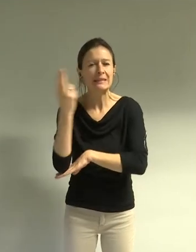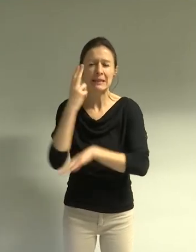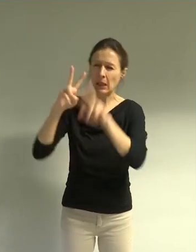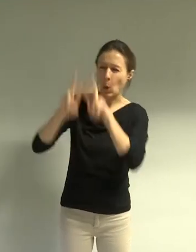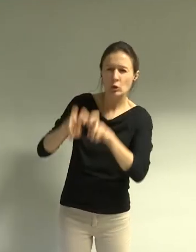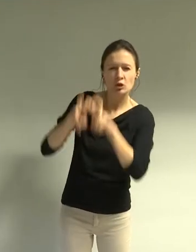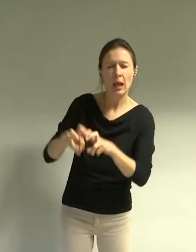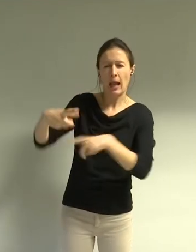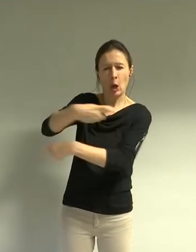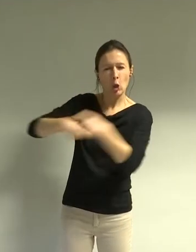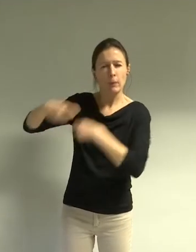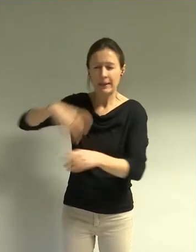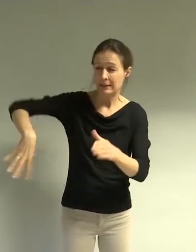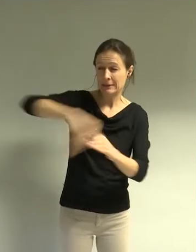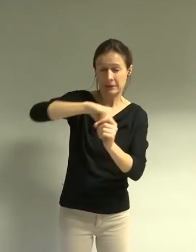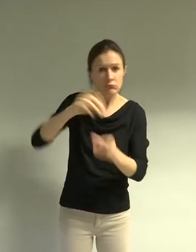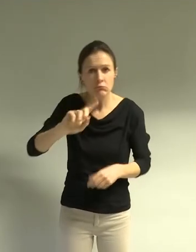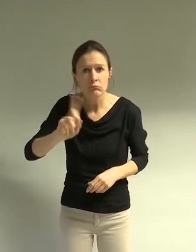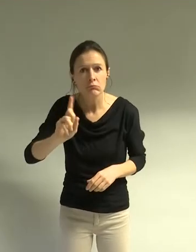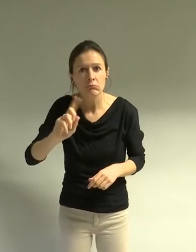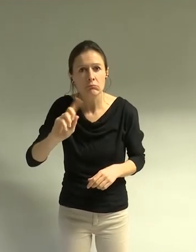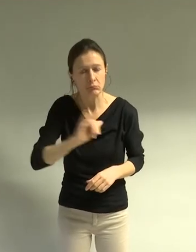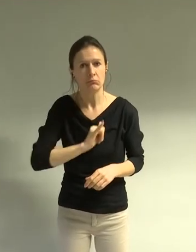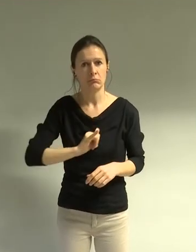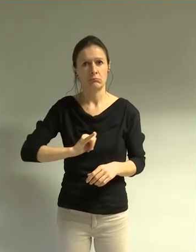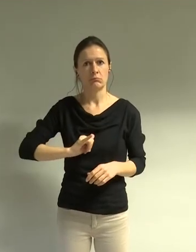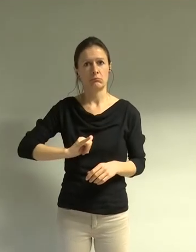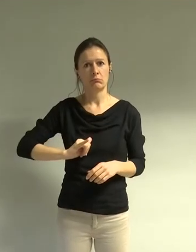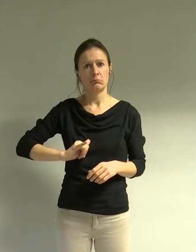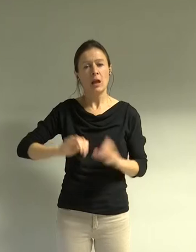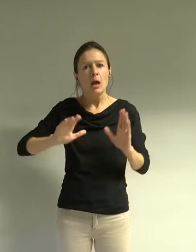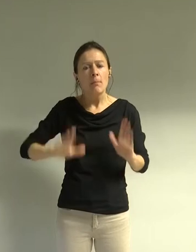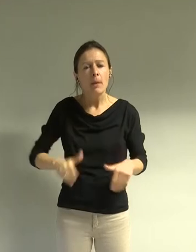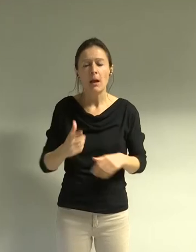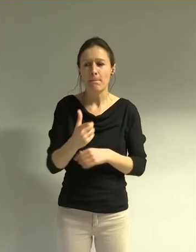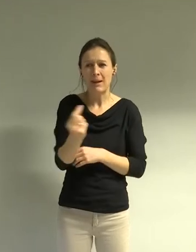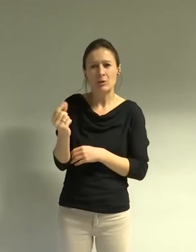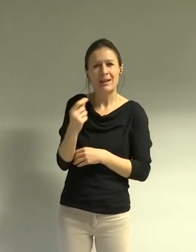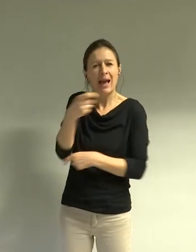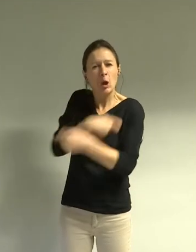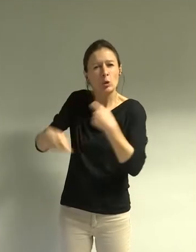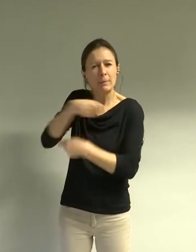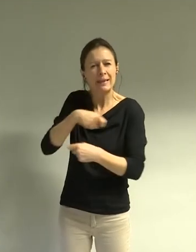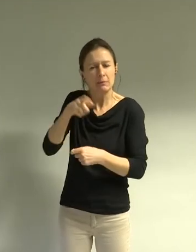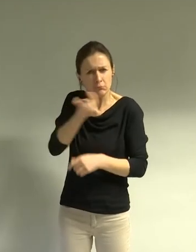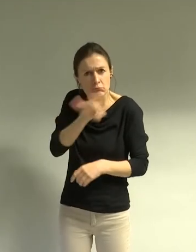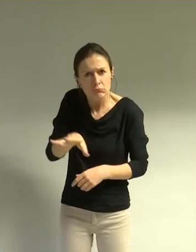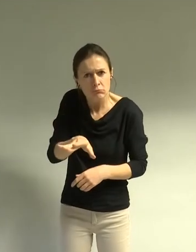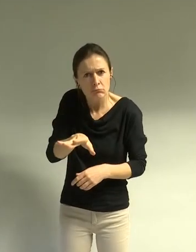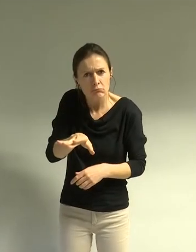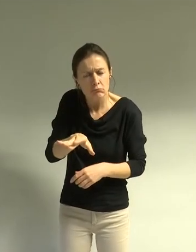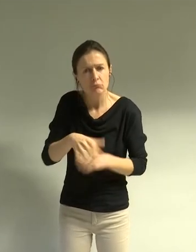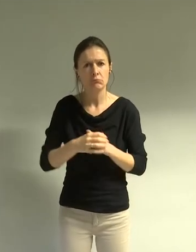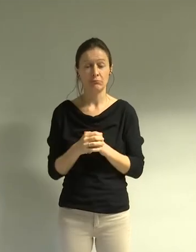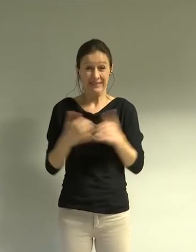vous allez même jusqu'à fustiger directement dans votre délibération les partenariats avec le monde économique nous avons sur notre territoire des